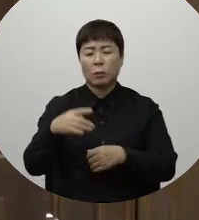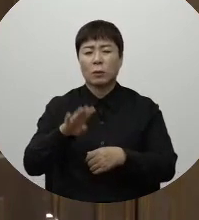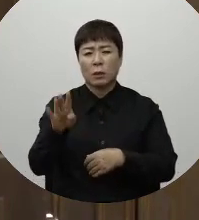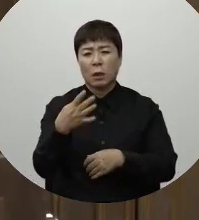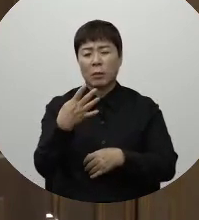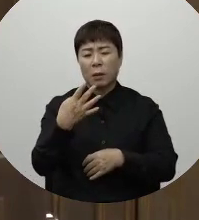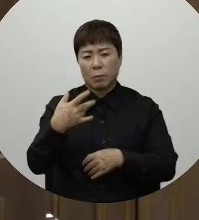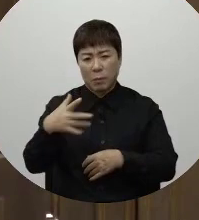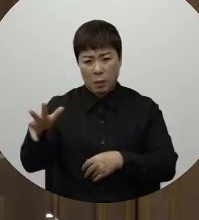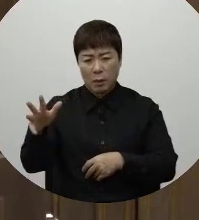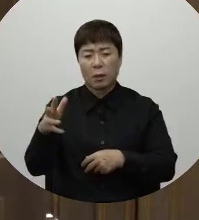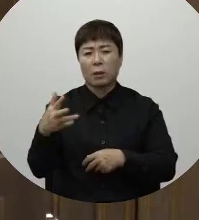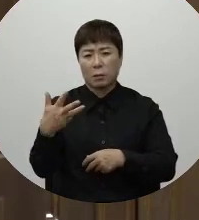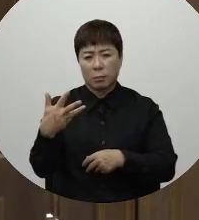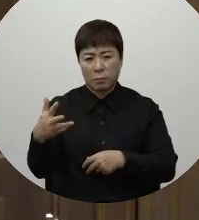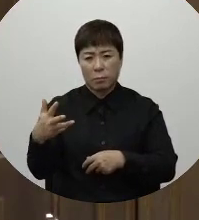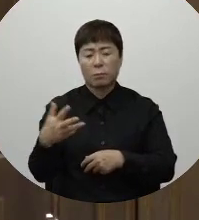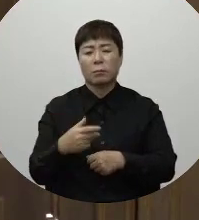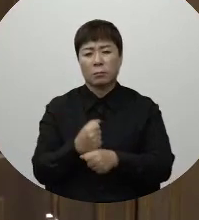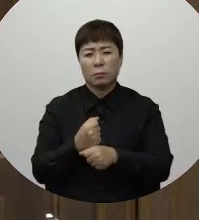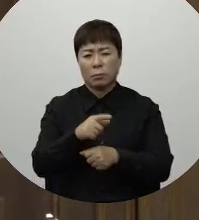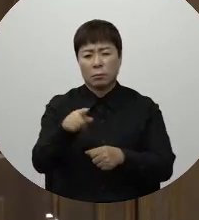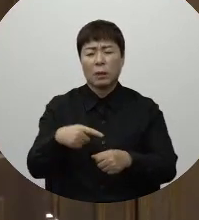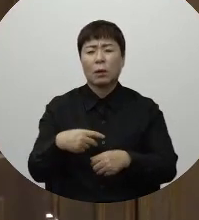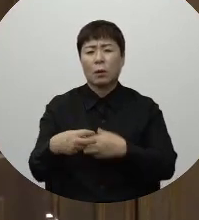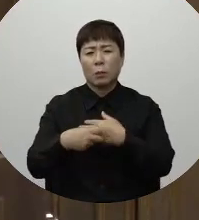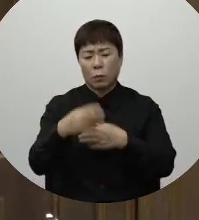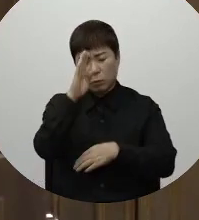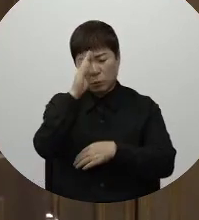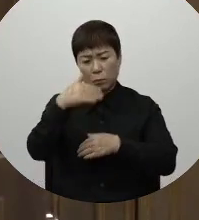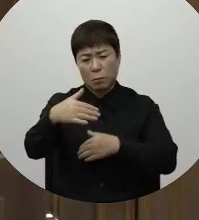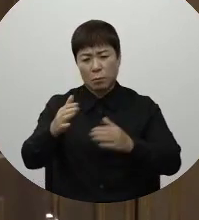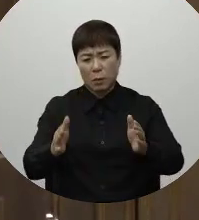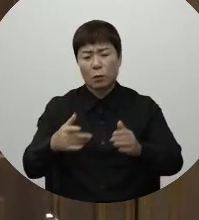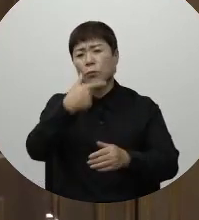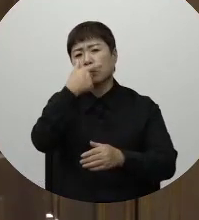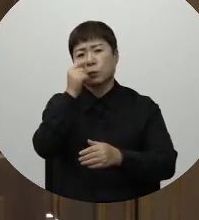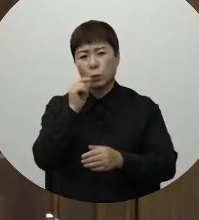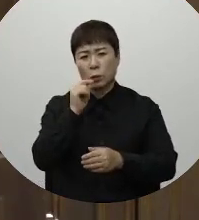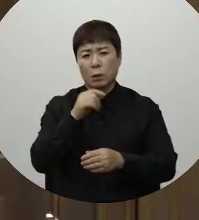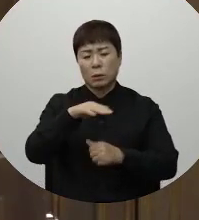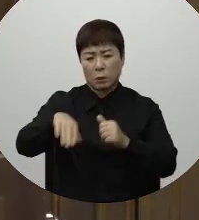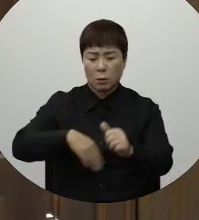우리 시의 의료 수요 대비 병상수가 턱없이 부족한 실정입니다.